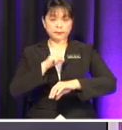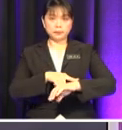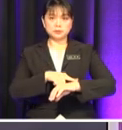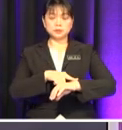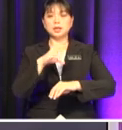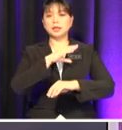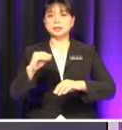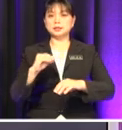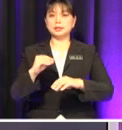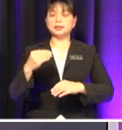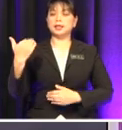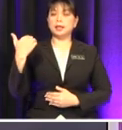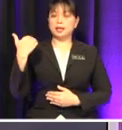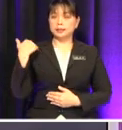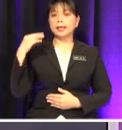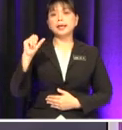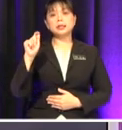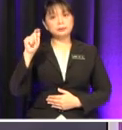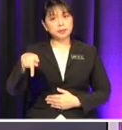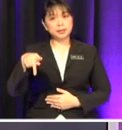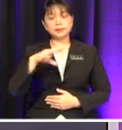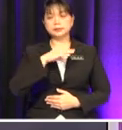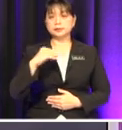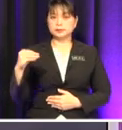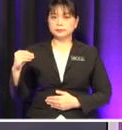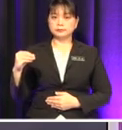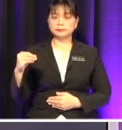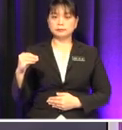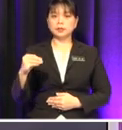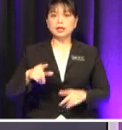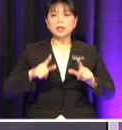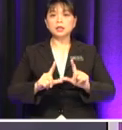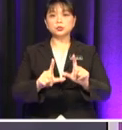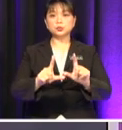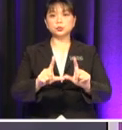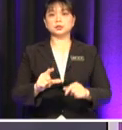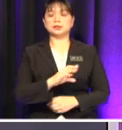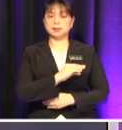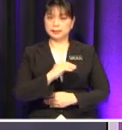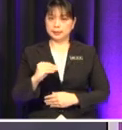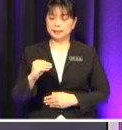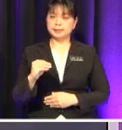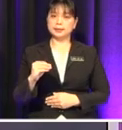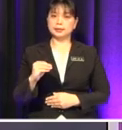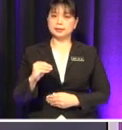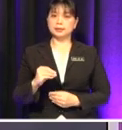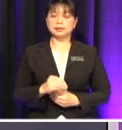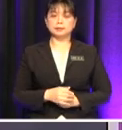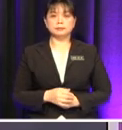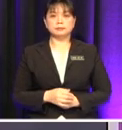kehadiran ATV yang keempat kelajuan dan yang kelima dari segi